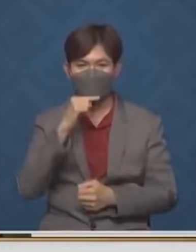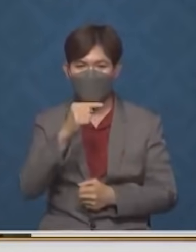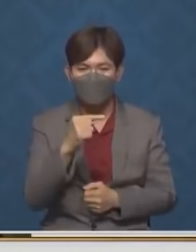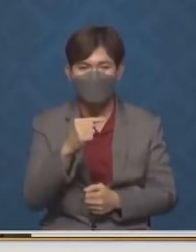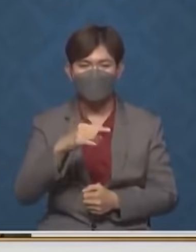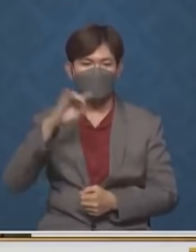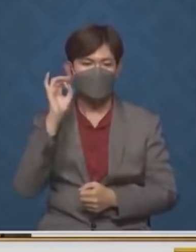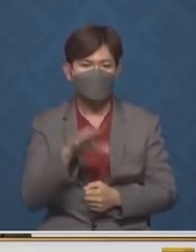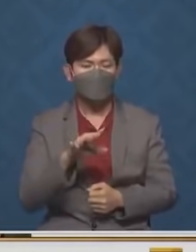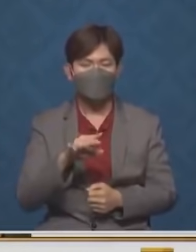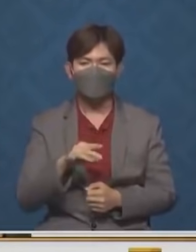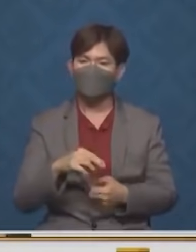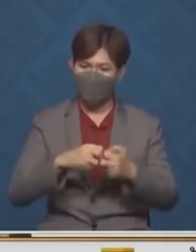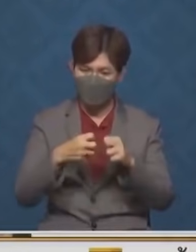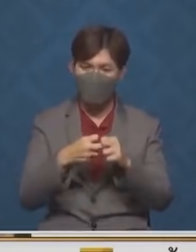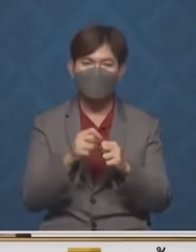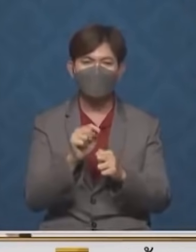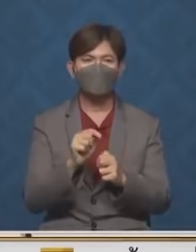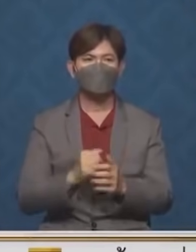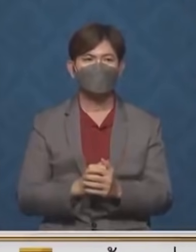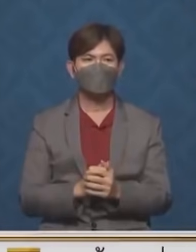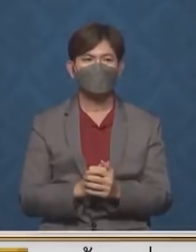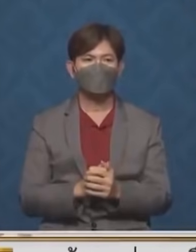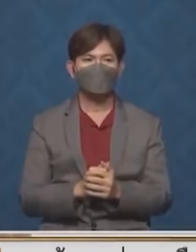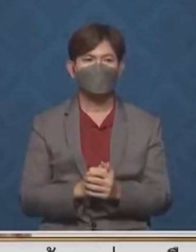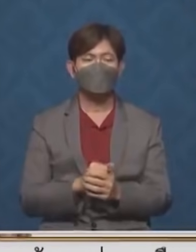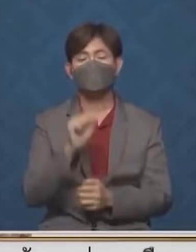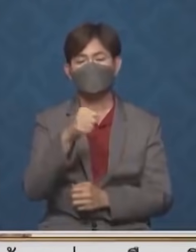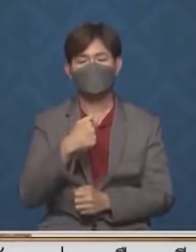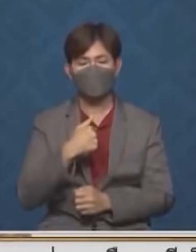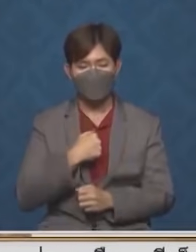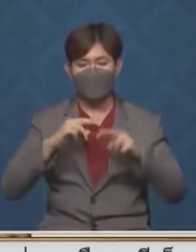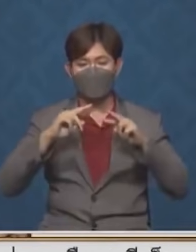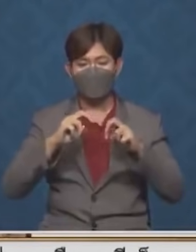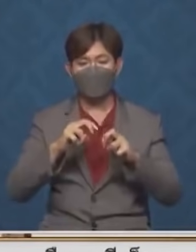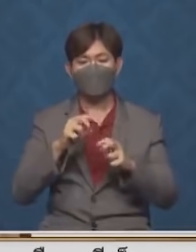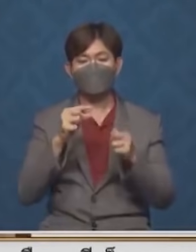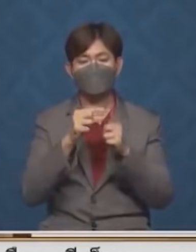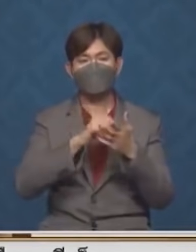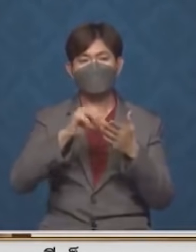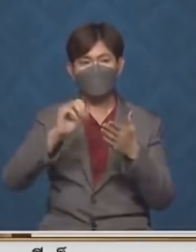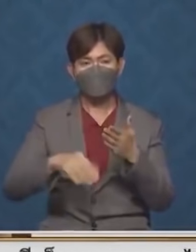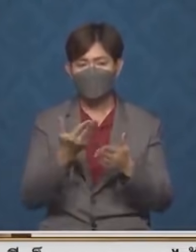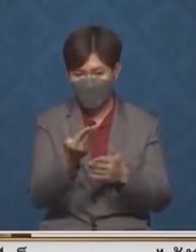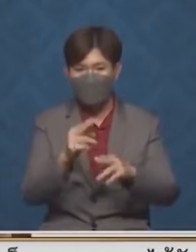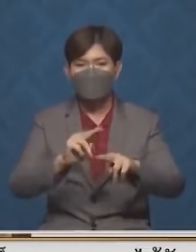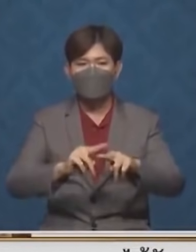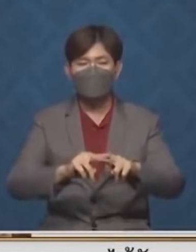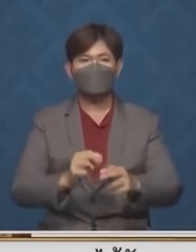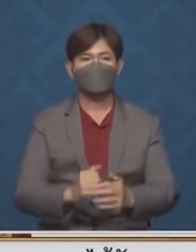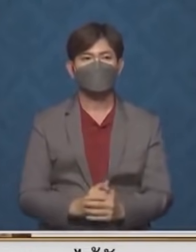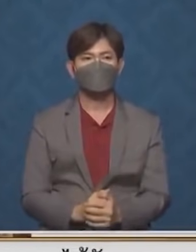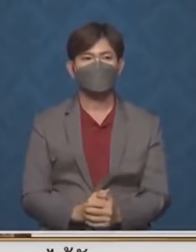ร้ายอย่างรุนแรงครับ ครับเป็นกรณีเดียวกันครับผมได้ให้ถอนแล้วนะครับเชิญท่านนั่งลงครับท่านกิติพัฒ